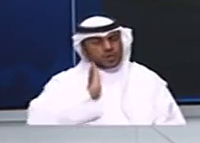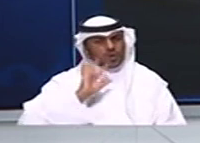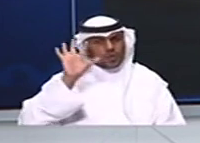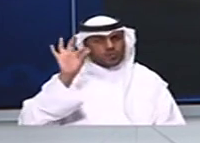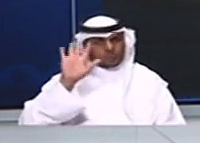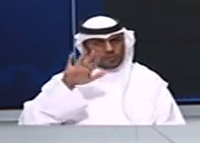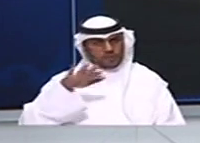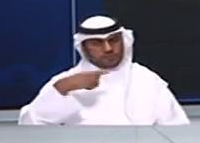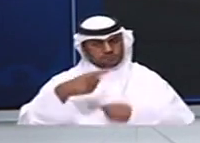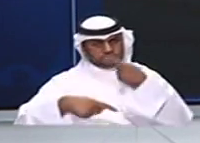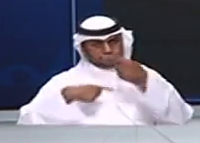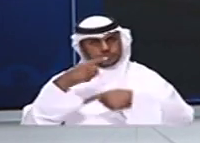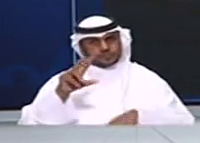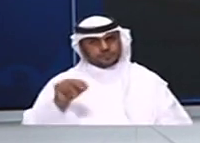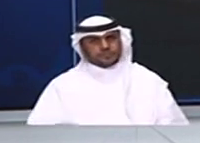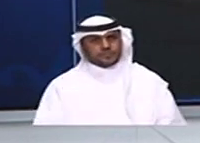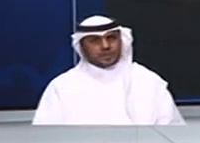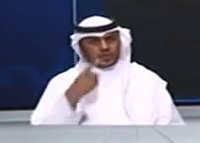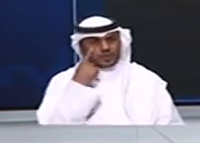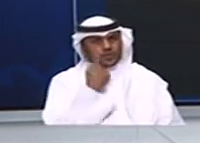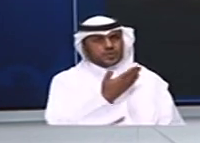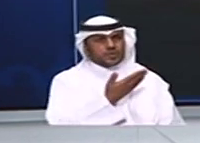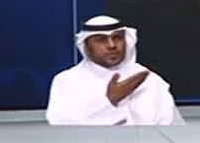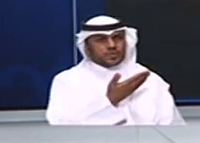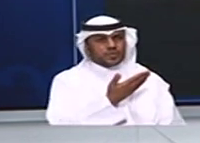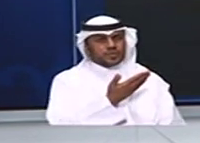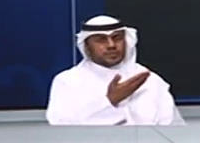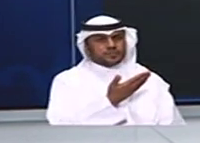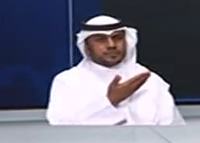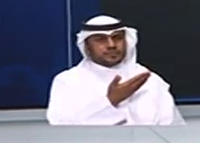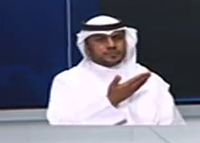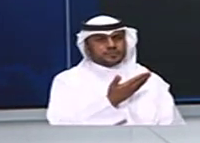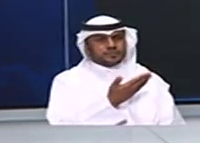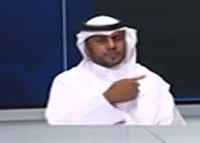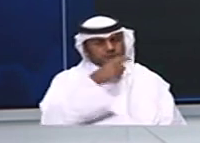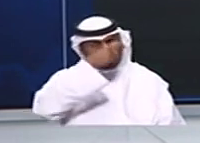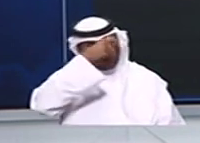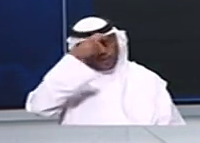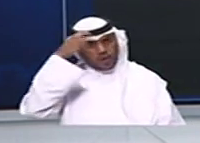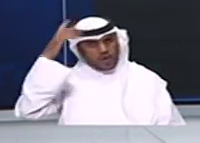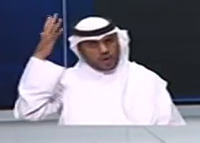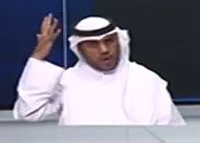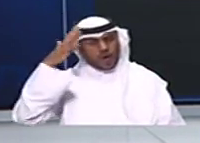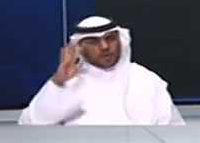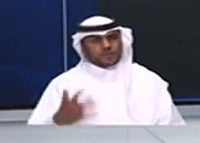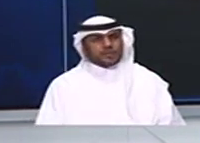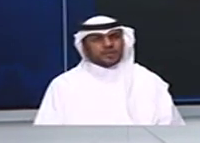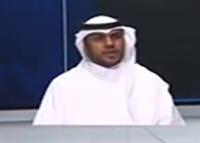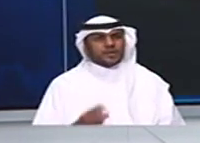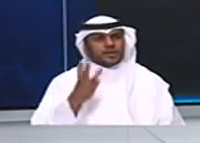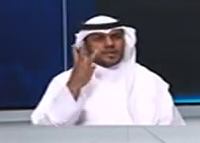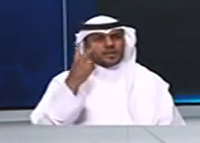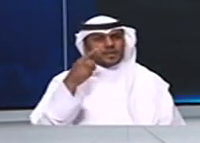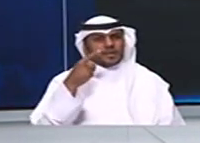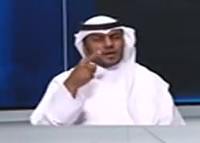الأيام القليلة القادمة. تعرف على تفاصيل أكثر الطقس الحالي على مدينة الكويت. أجواء حارة والرياح شرقية سرعتها 13 كيلومتر في الساعة.